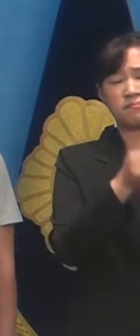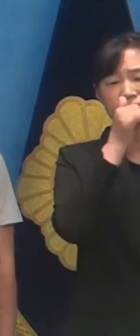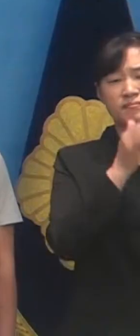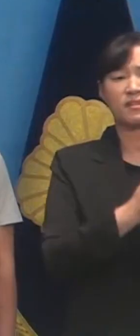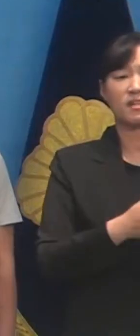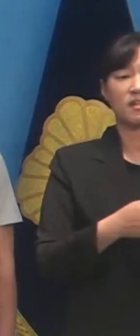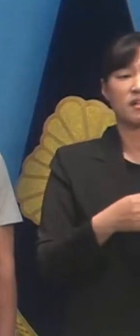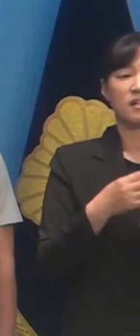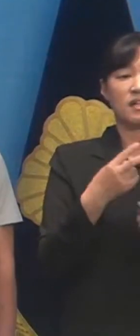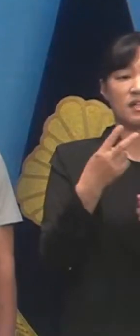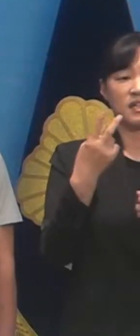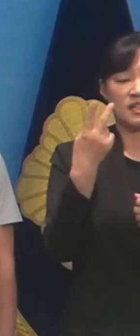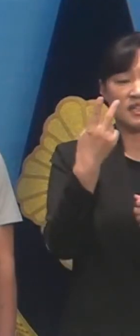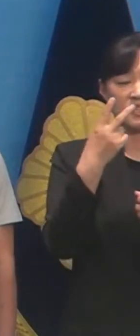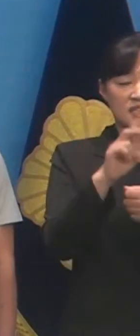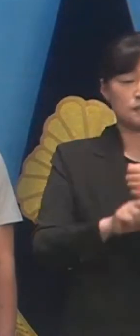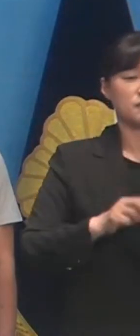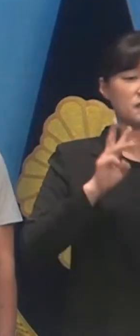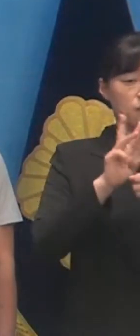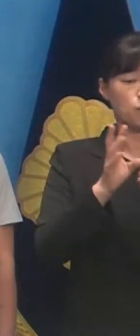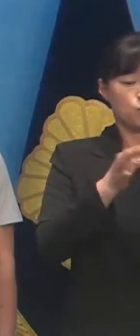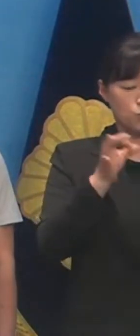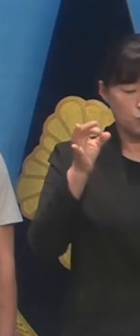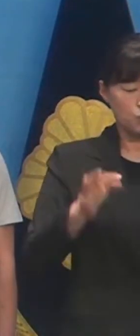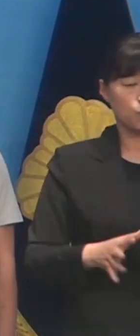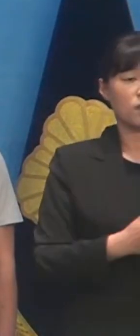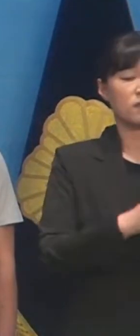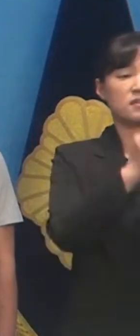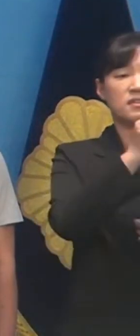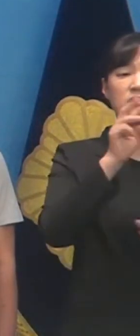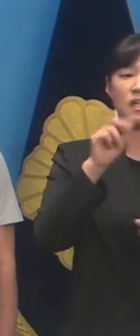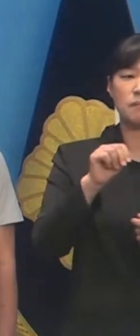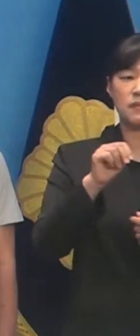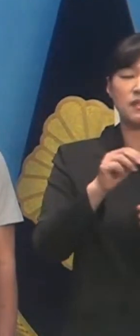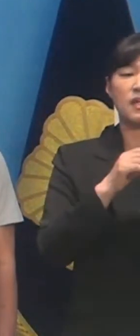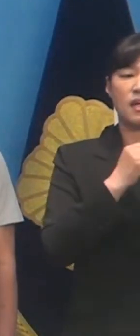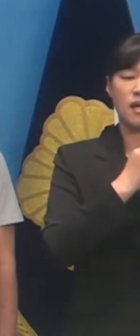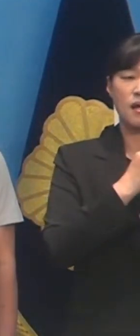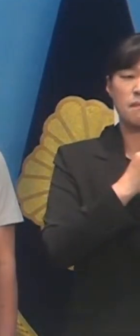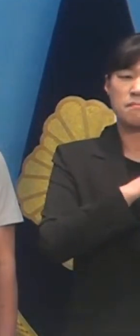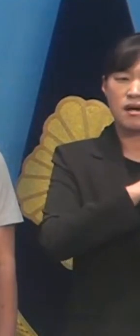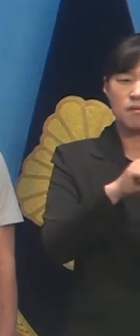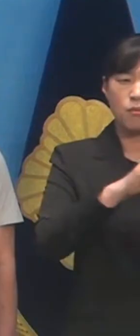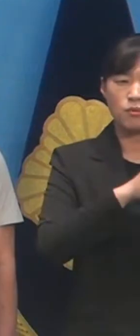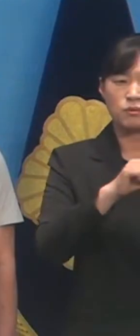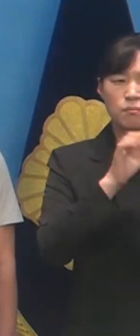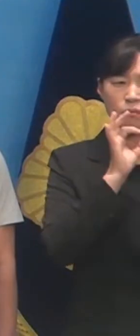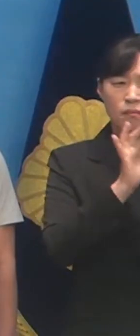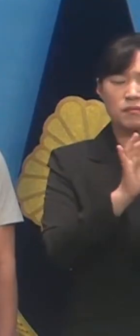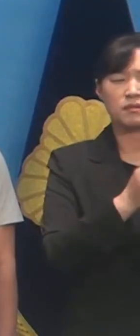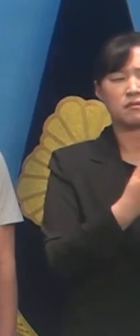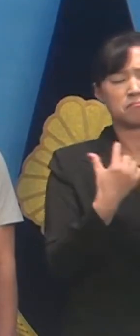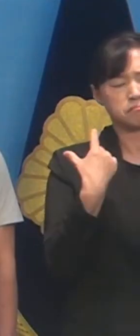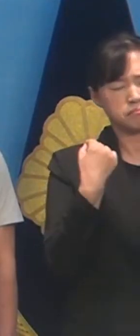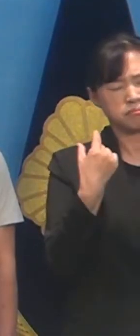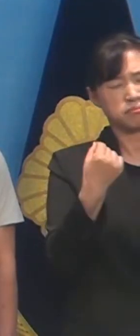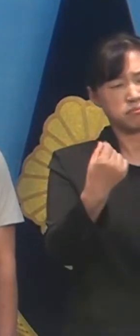지난 23년이라는 시간 동안 GM이 보여왔던 행태는